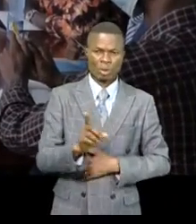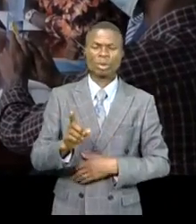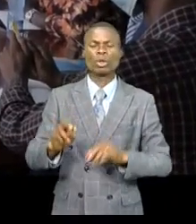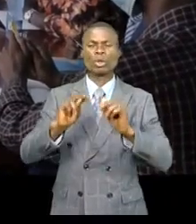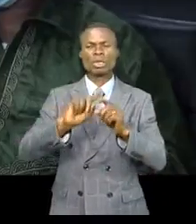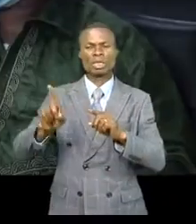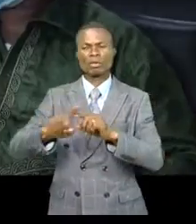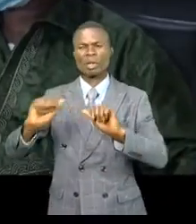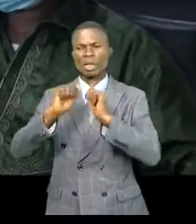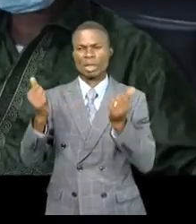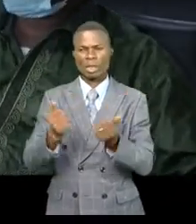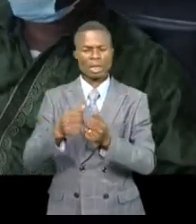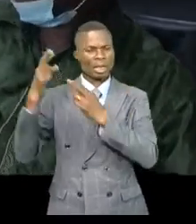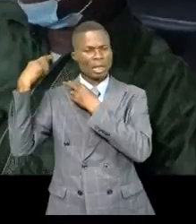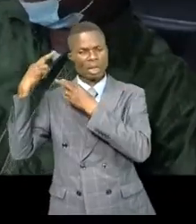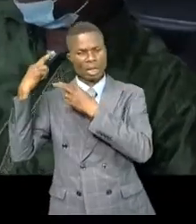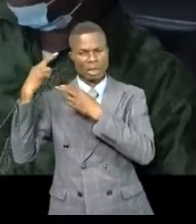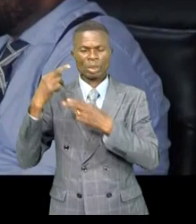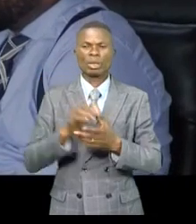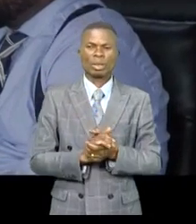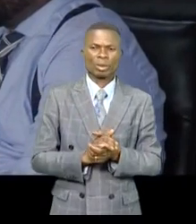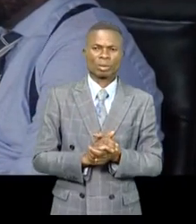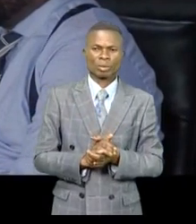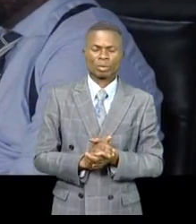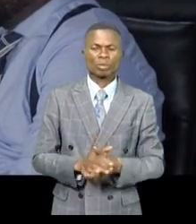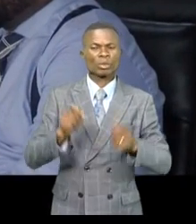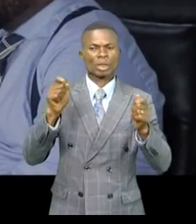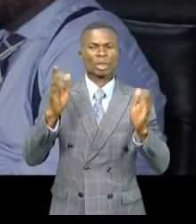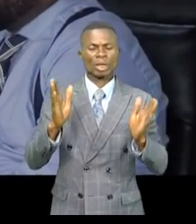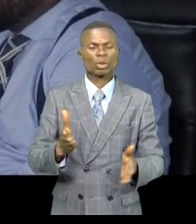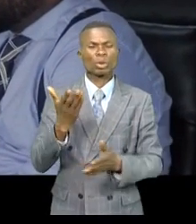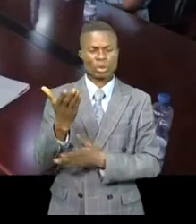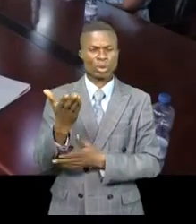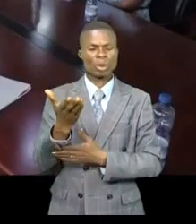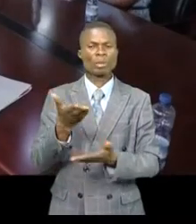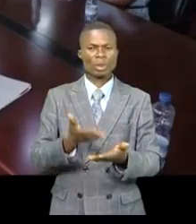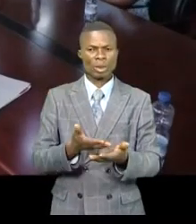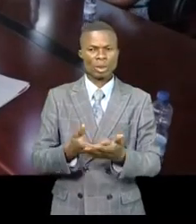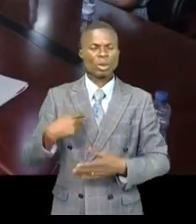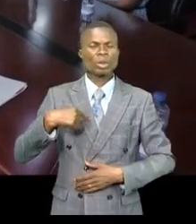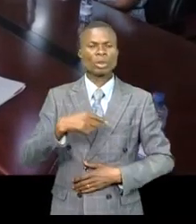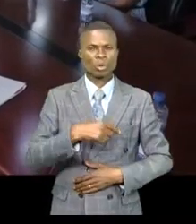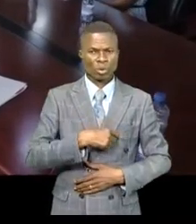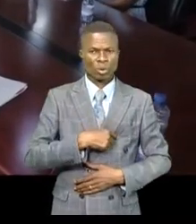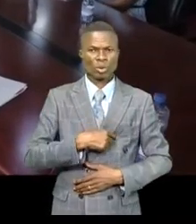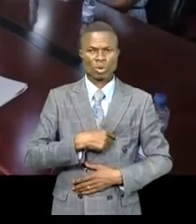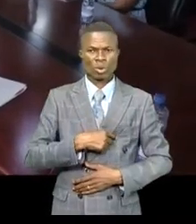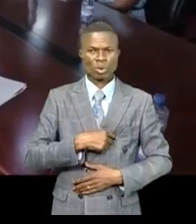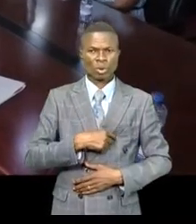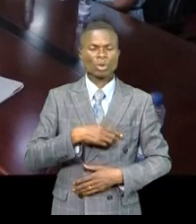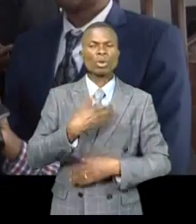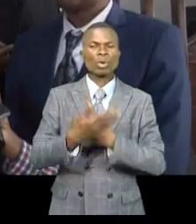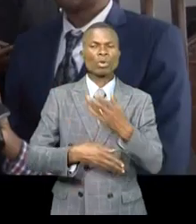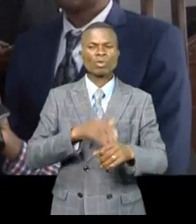la Fédération des radios des proximités du Congo. Que les médias se mobilisent pour que nous puissions bouter